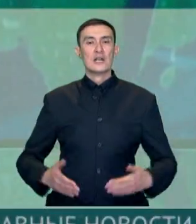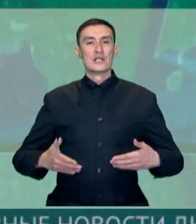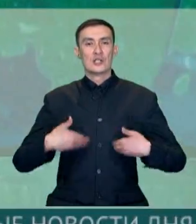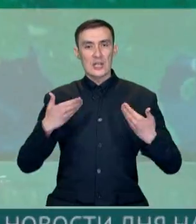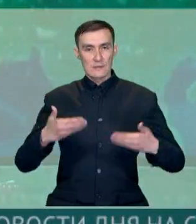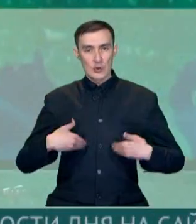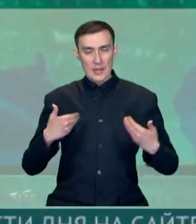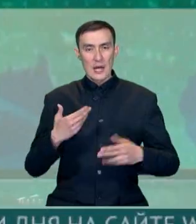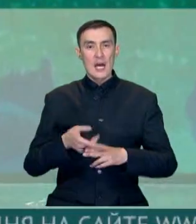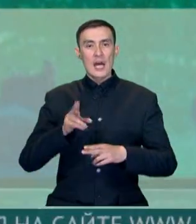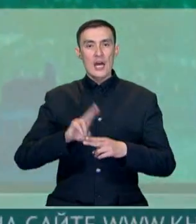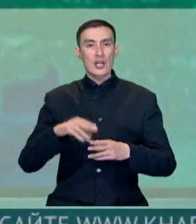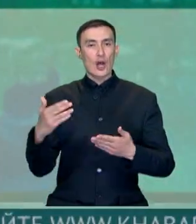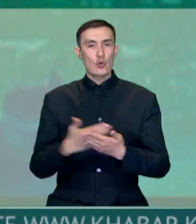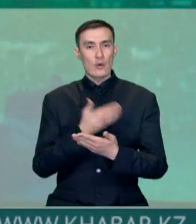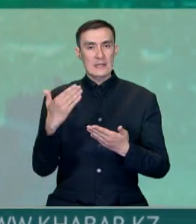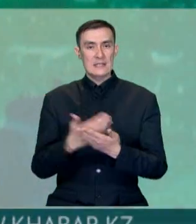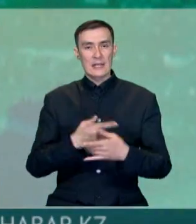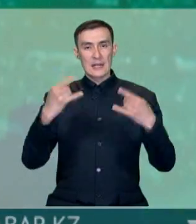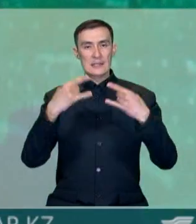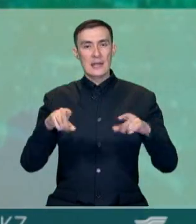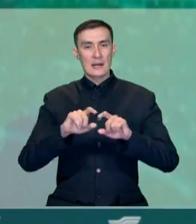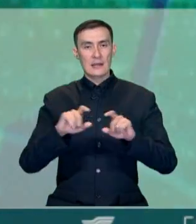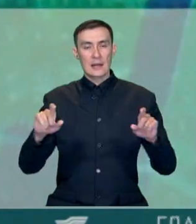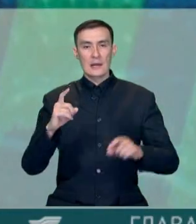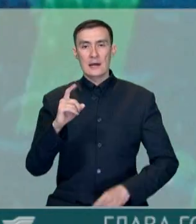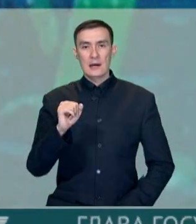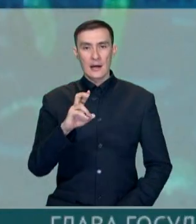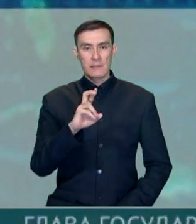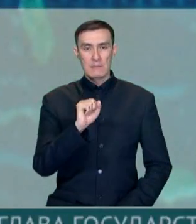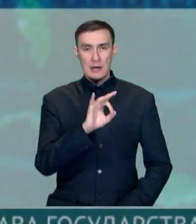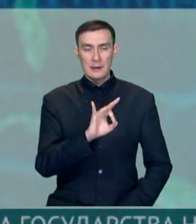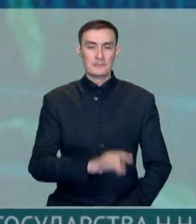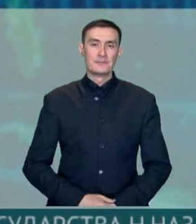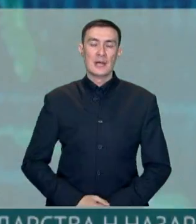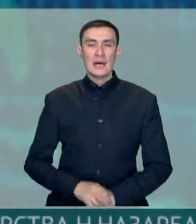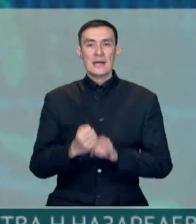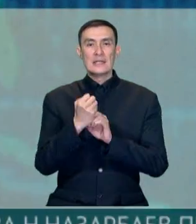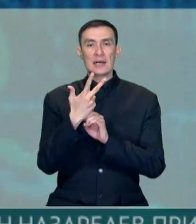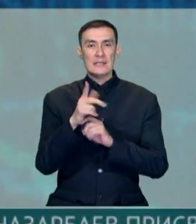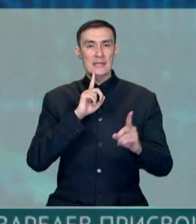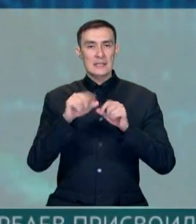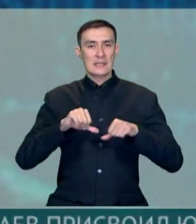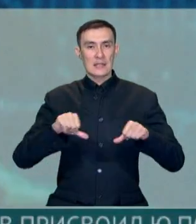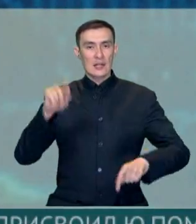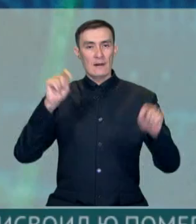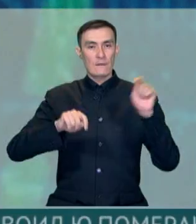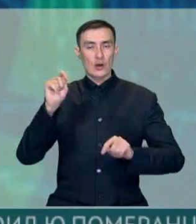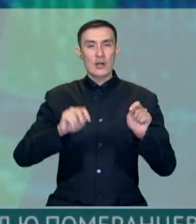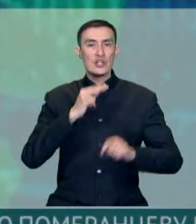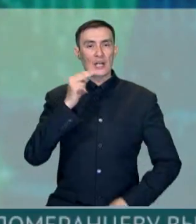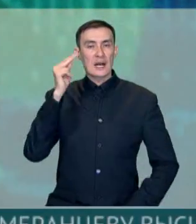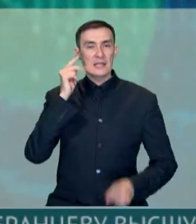Здравствуйте. Это новости. В студии работает Султанат Тугильбаева. Сурдоперевод обеспечивает Хасан Исраилов. 13-е заседание форума